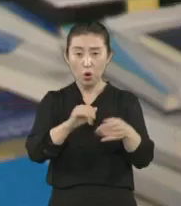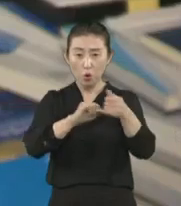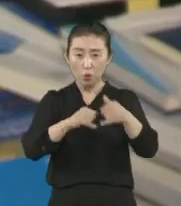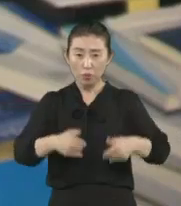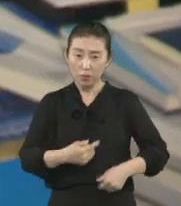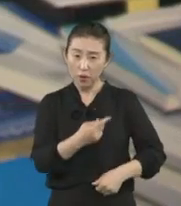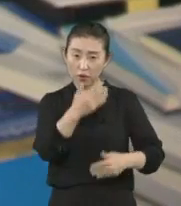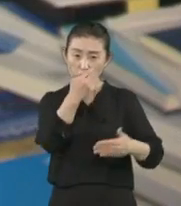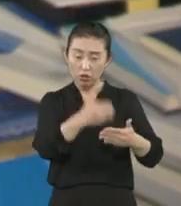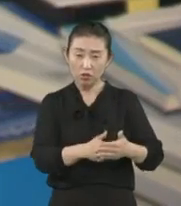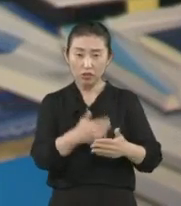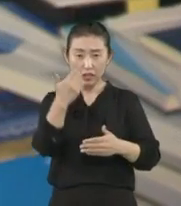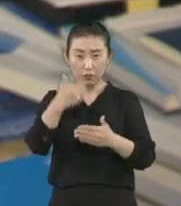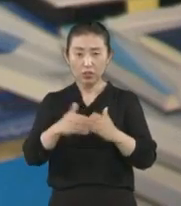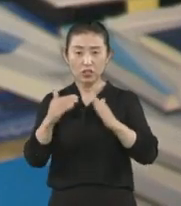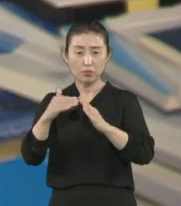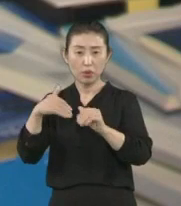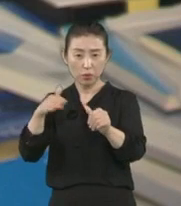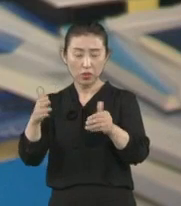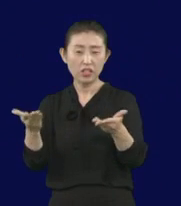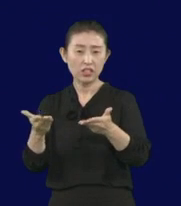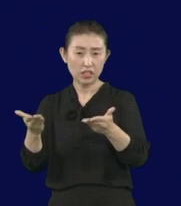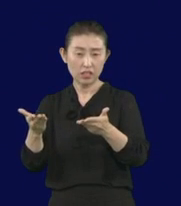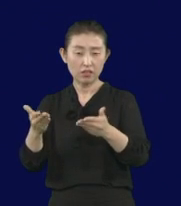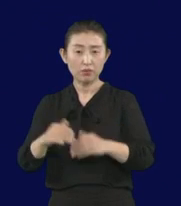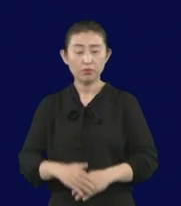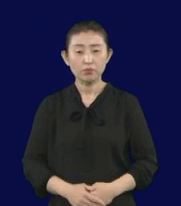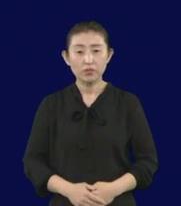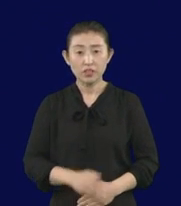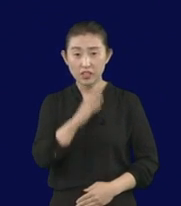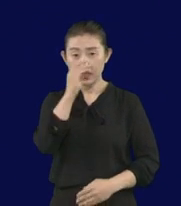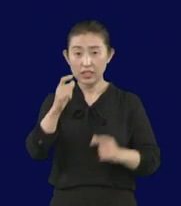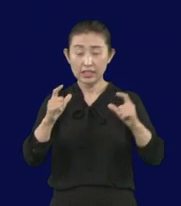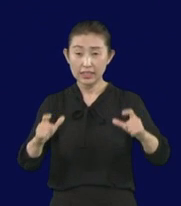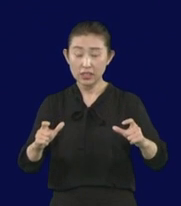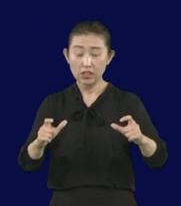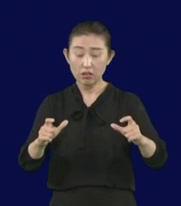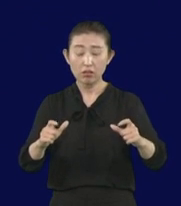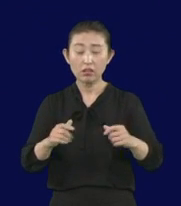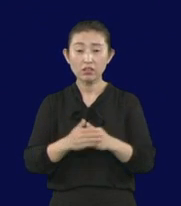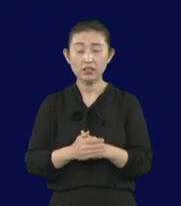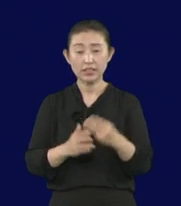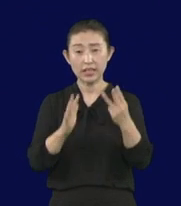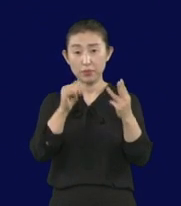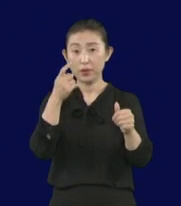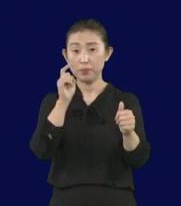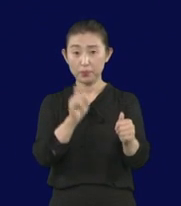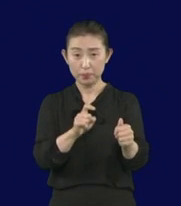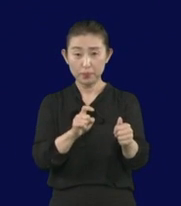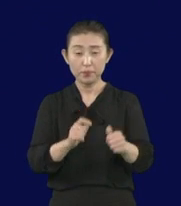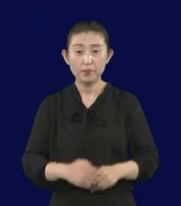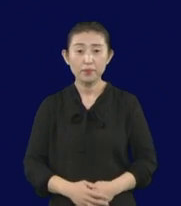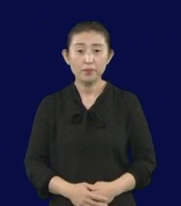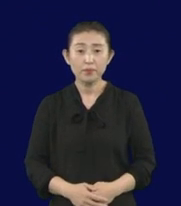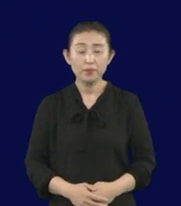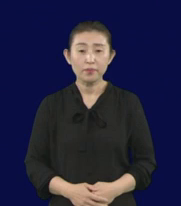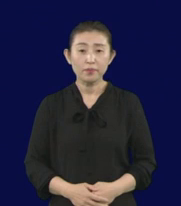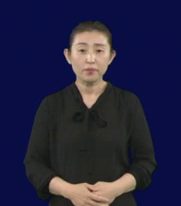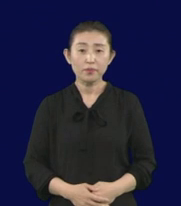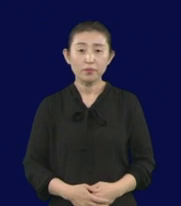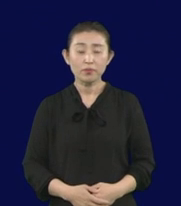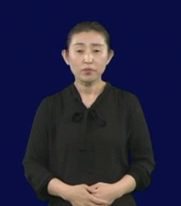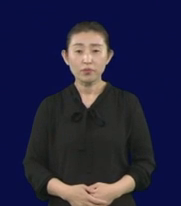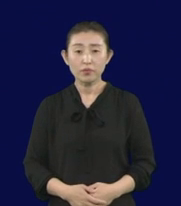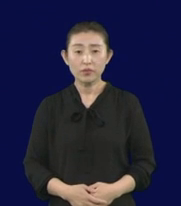모든 근무자를 재택 근무로 전환했습니다. 서산에서는 20대와 40대 등 3명이 코로나19 확진 판정을